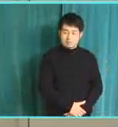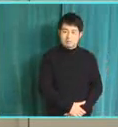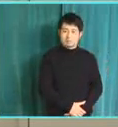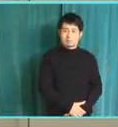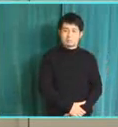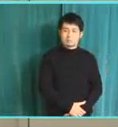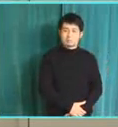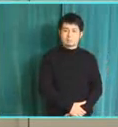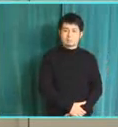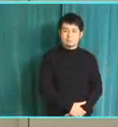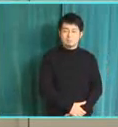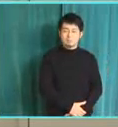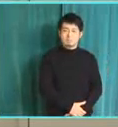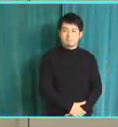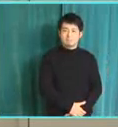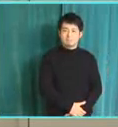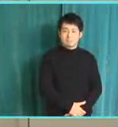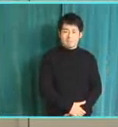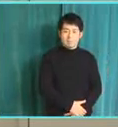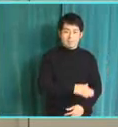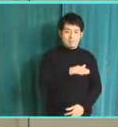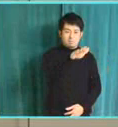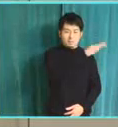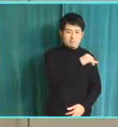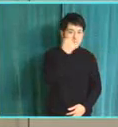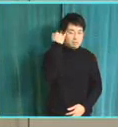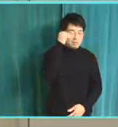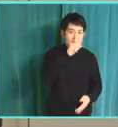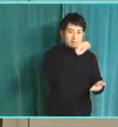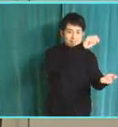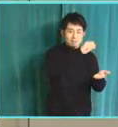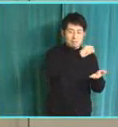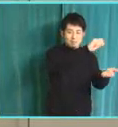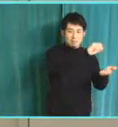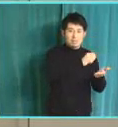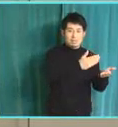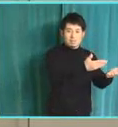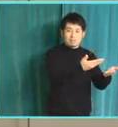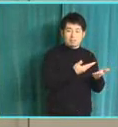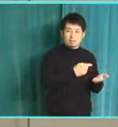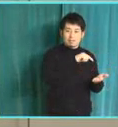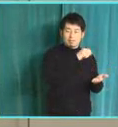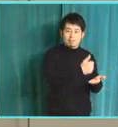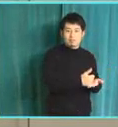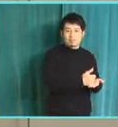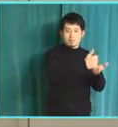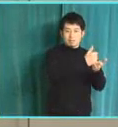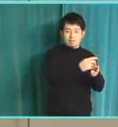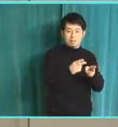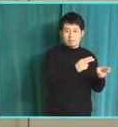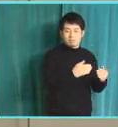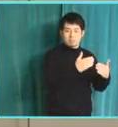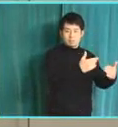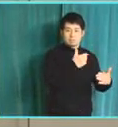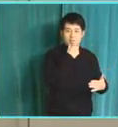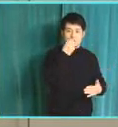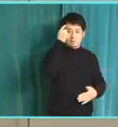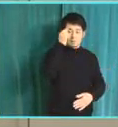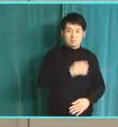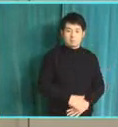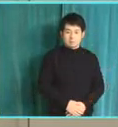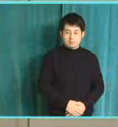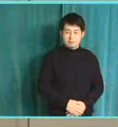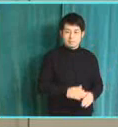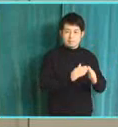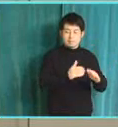場でしっかりと議論を重ねながら、本当に民主的に、本当に皆さんの意見が反映できるような実行委員会を目指してます